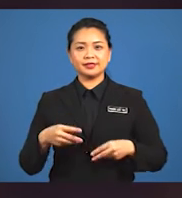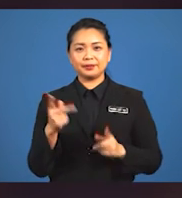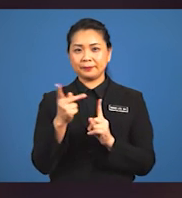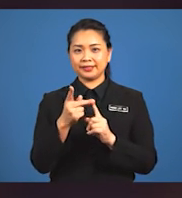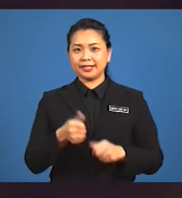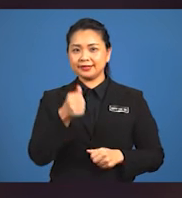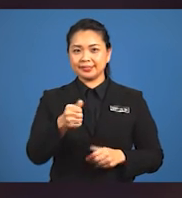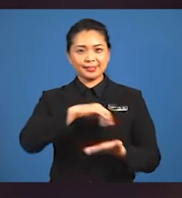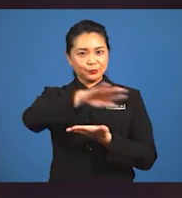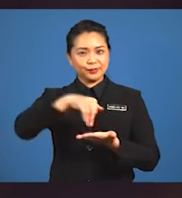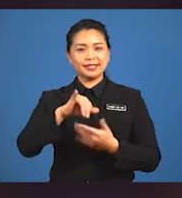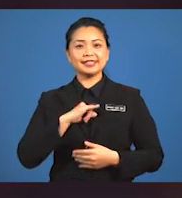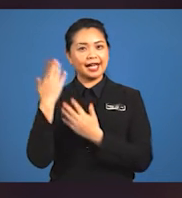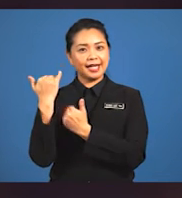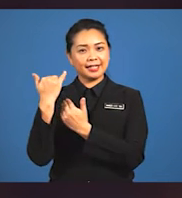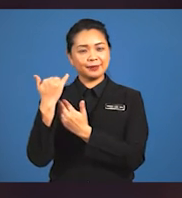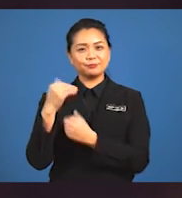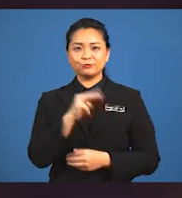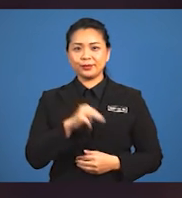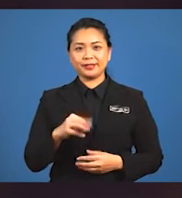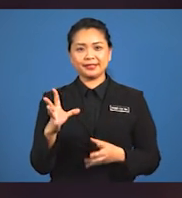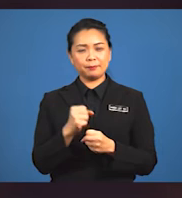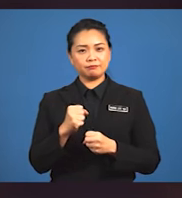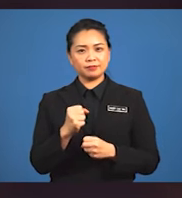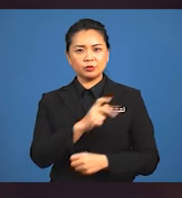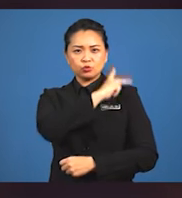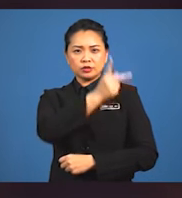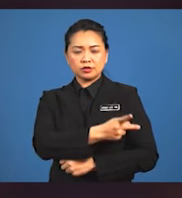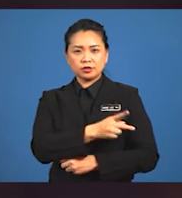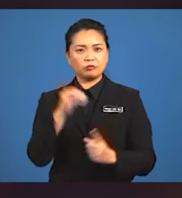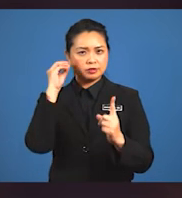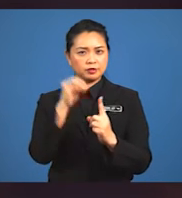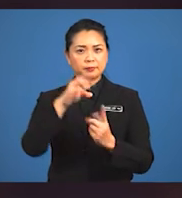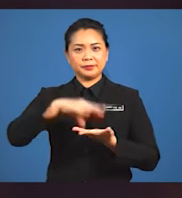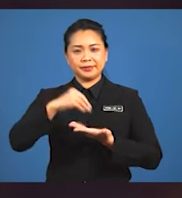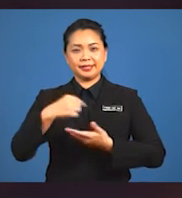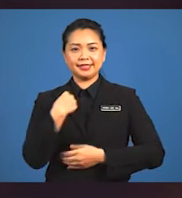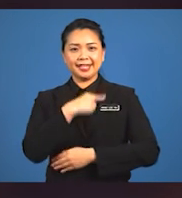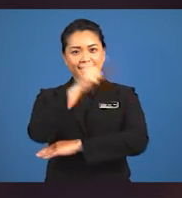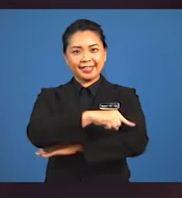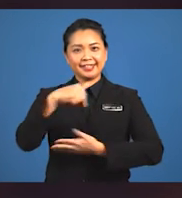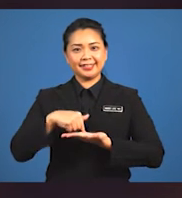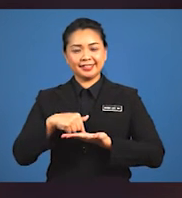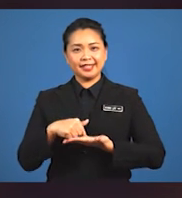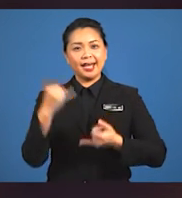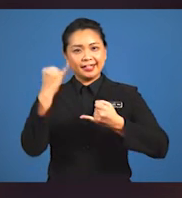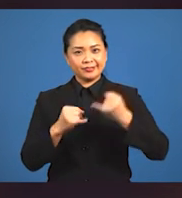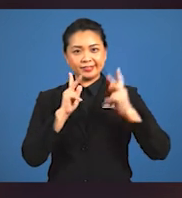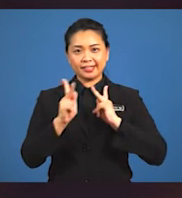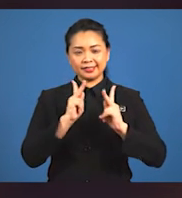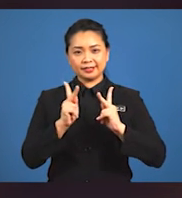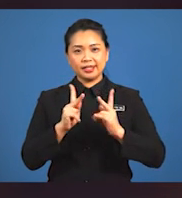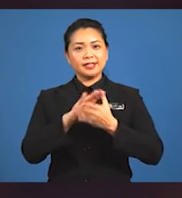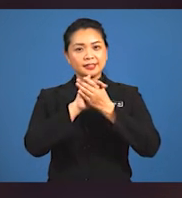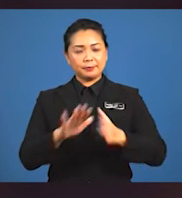untuk anda semua. Saya harap agar murid-murid dapat menguasai objektif pembelajaran kita pada hari ini. Akhir